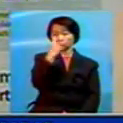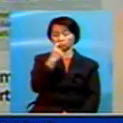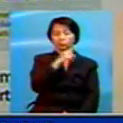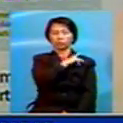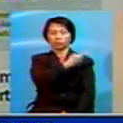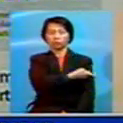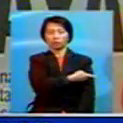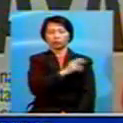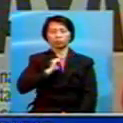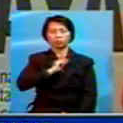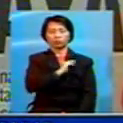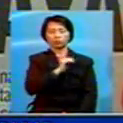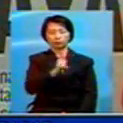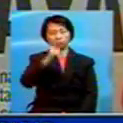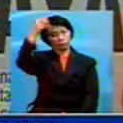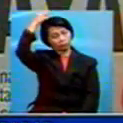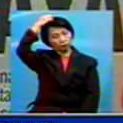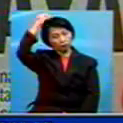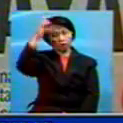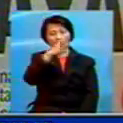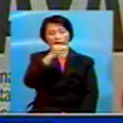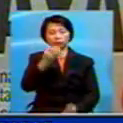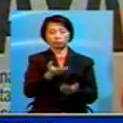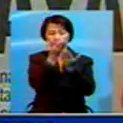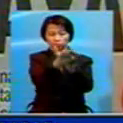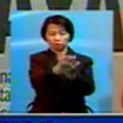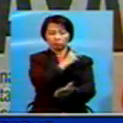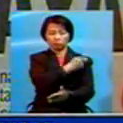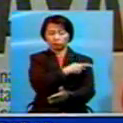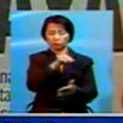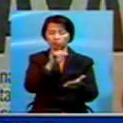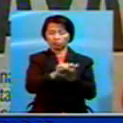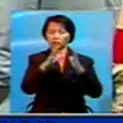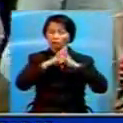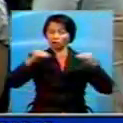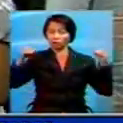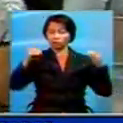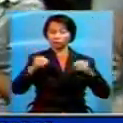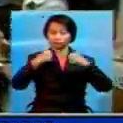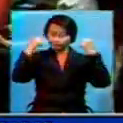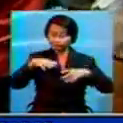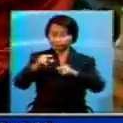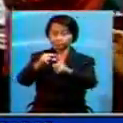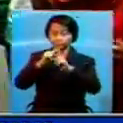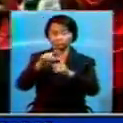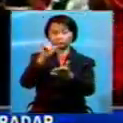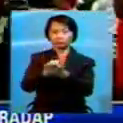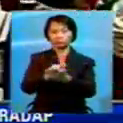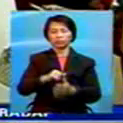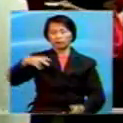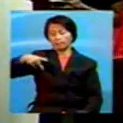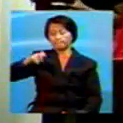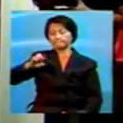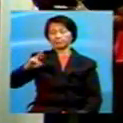eksekutif Majlis agama Islam Selangor Mais dan mencadangkan kuasa itu dihapuskan kesal dengan kenyataan Khalid itu Perkasa